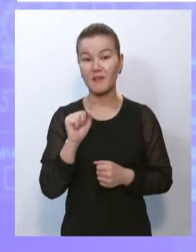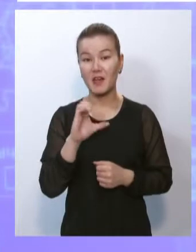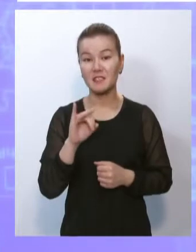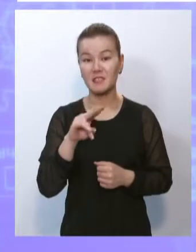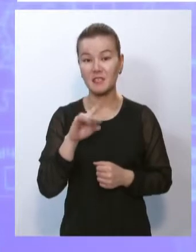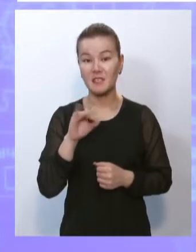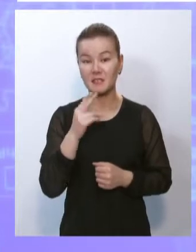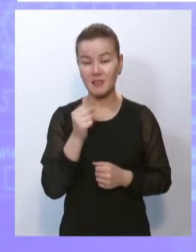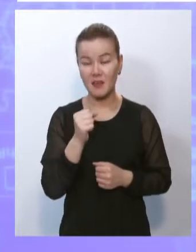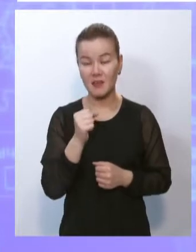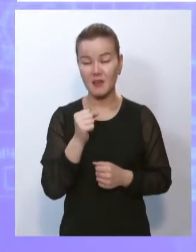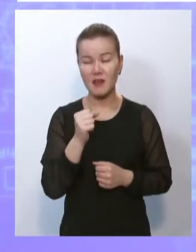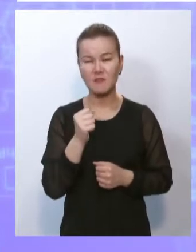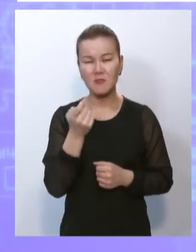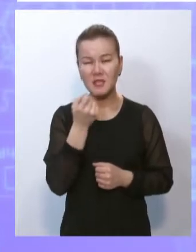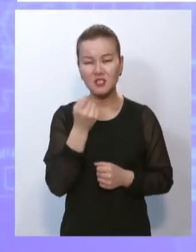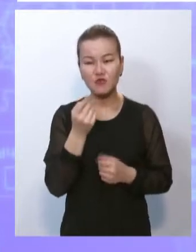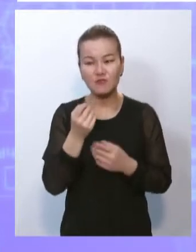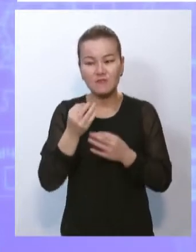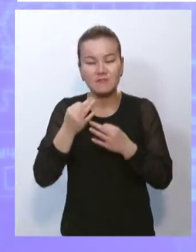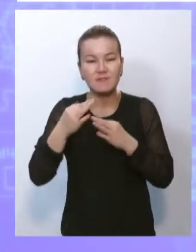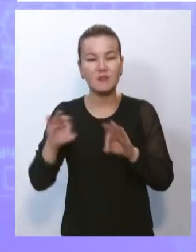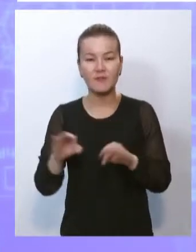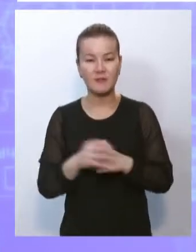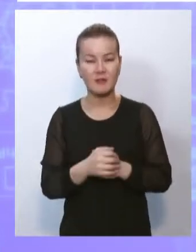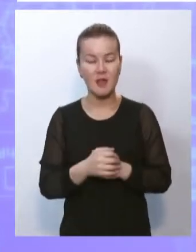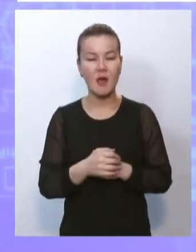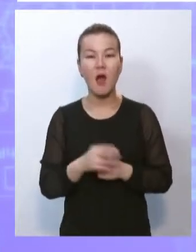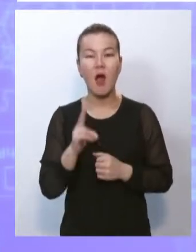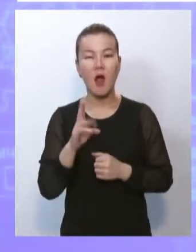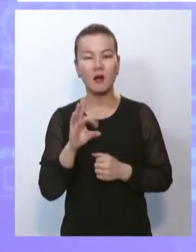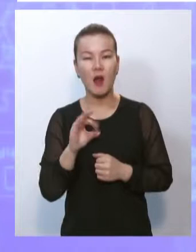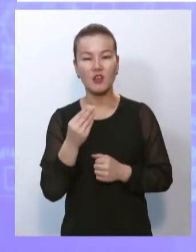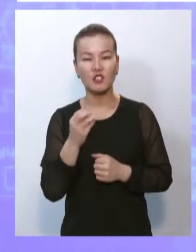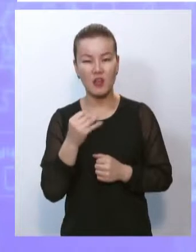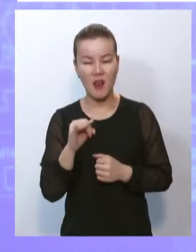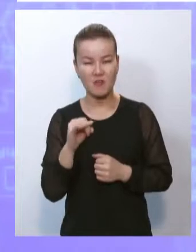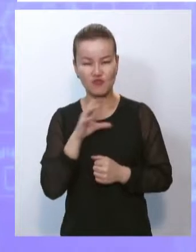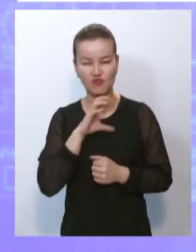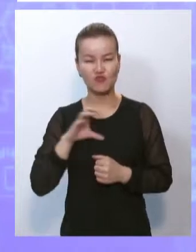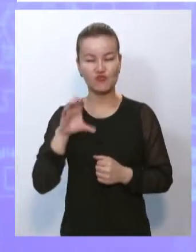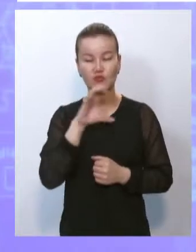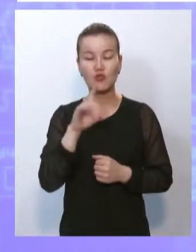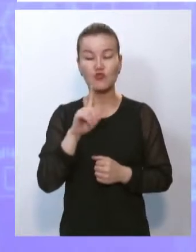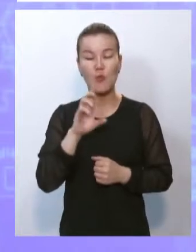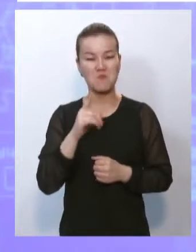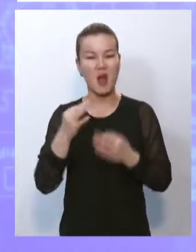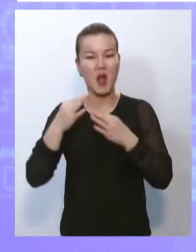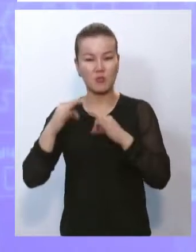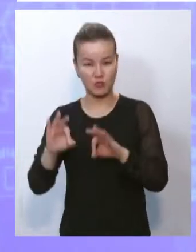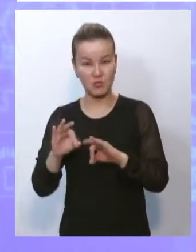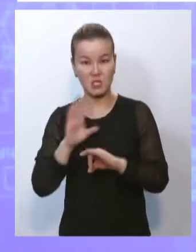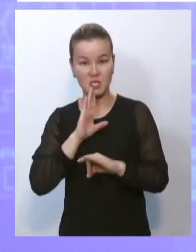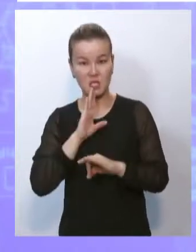1 колдована ребята кащей чтобы отпустить василису требует